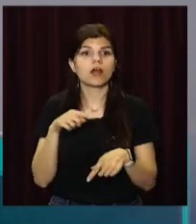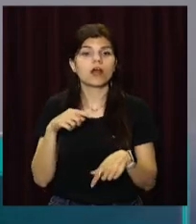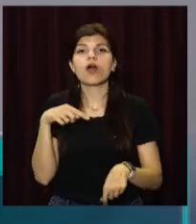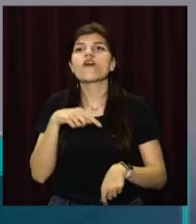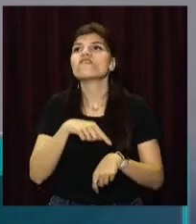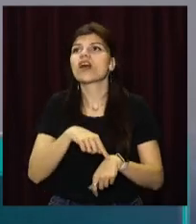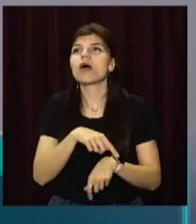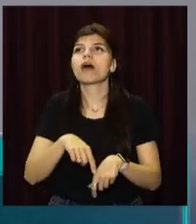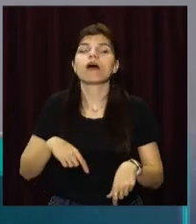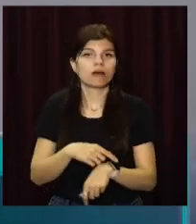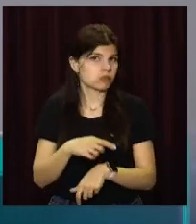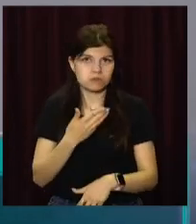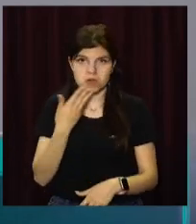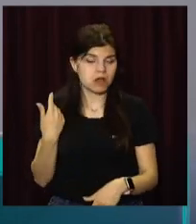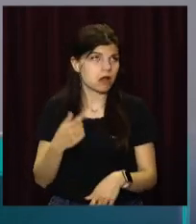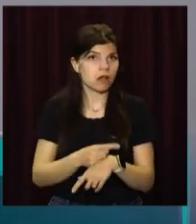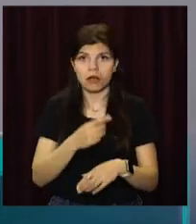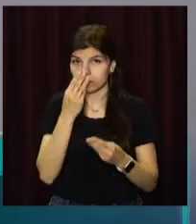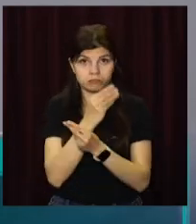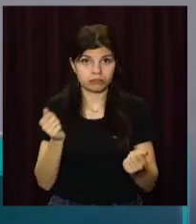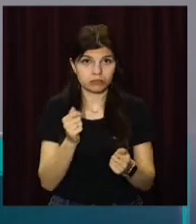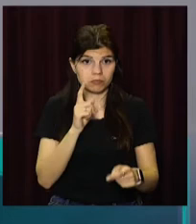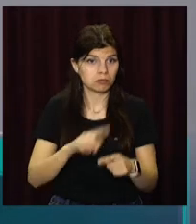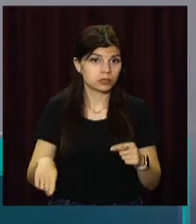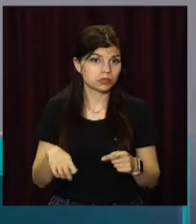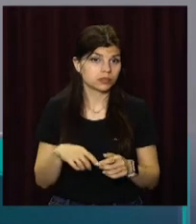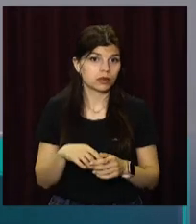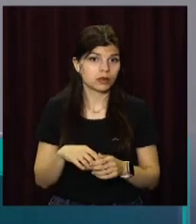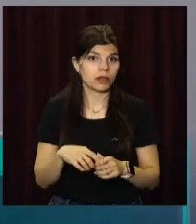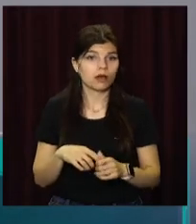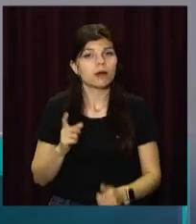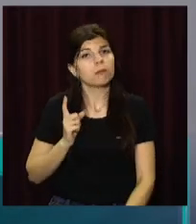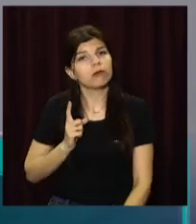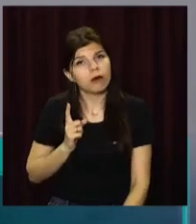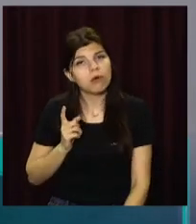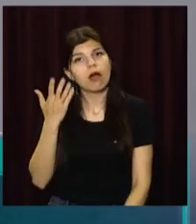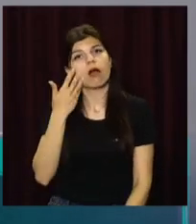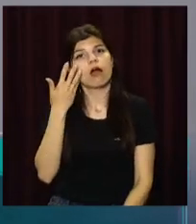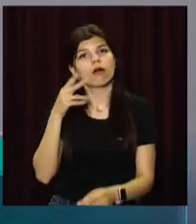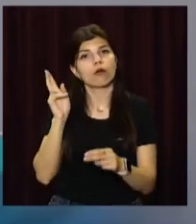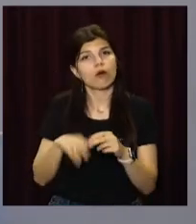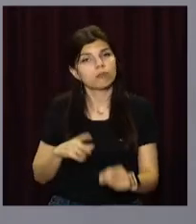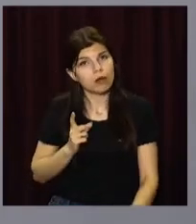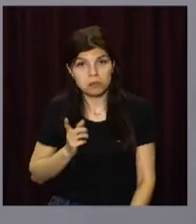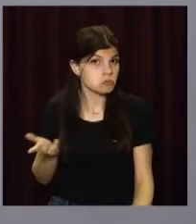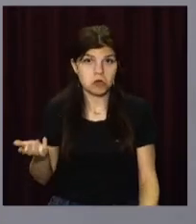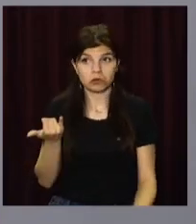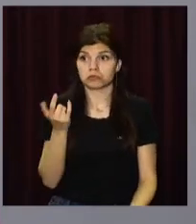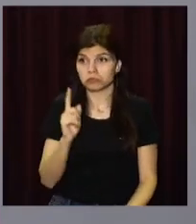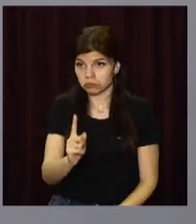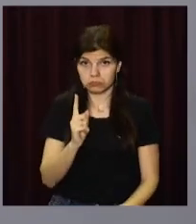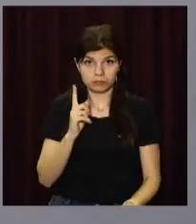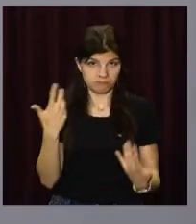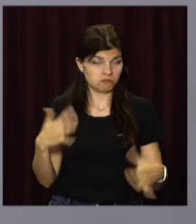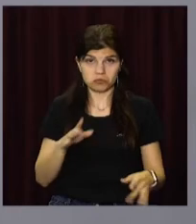пройшов. Тобто такого чекання, коли воно закінчиться, не було.